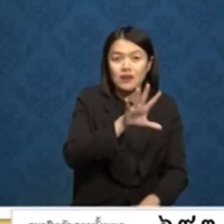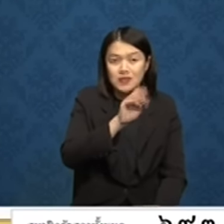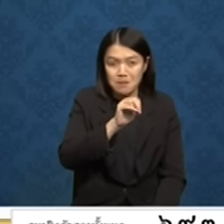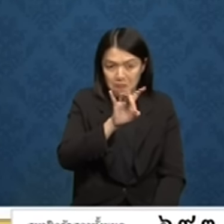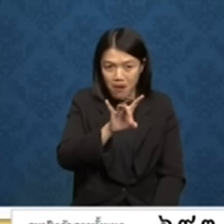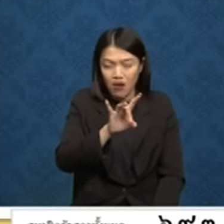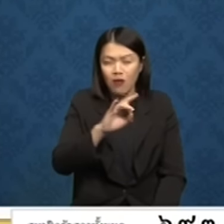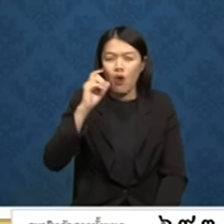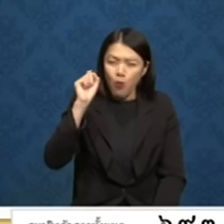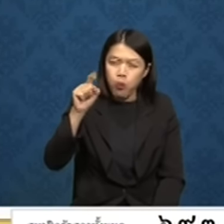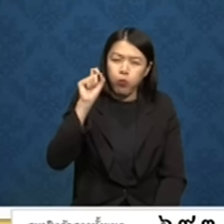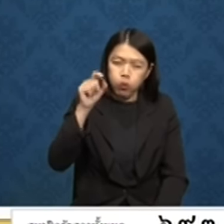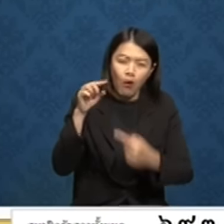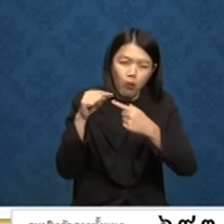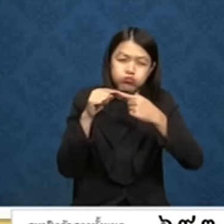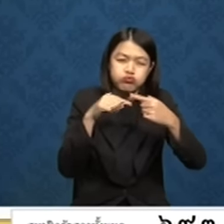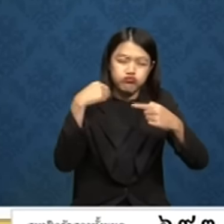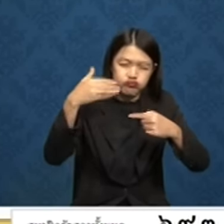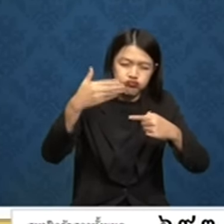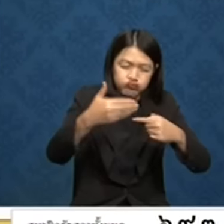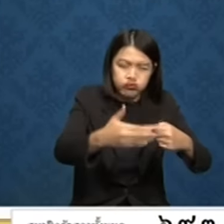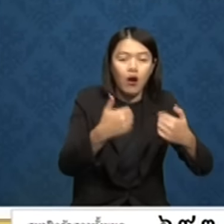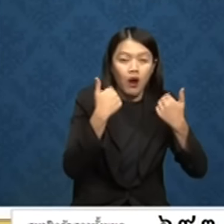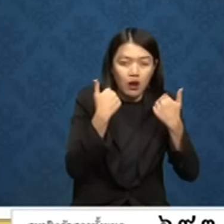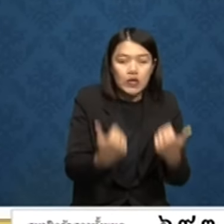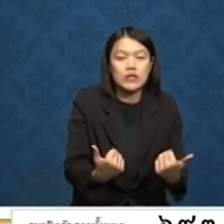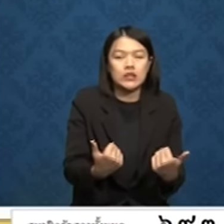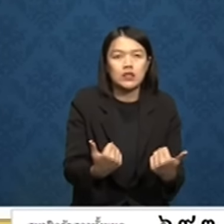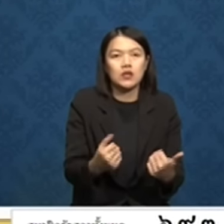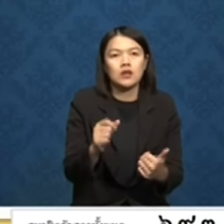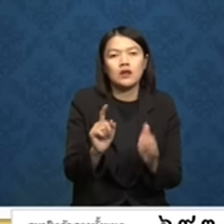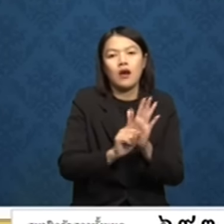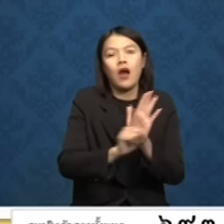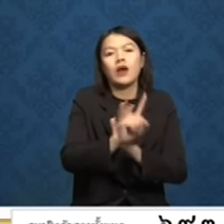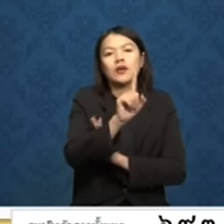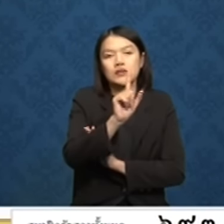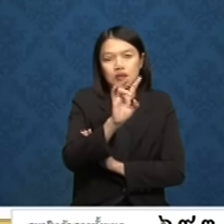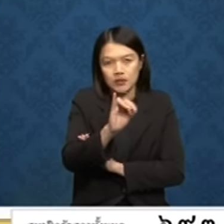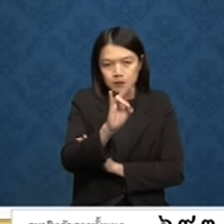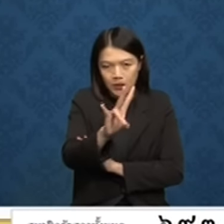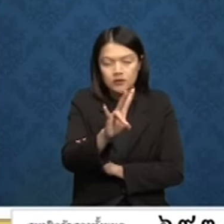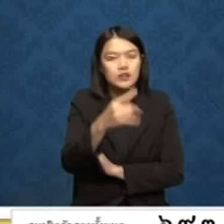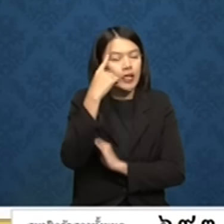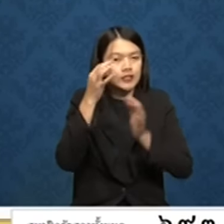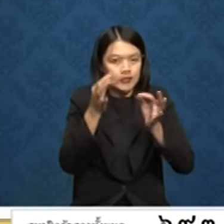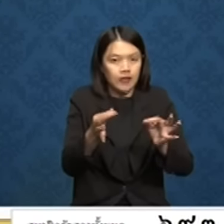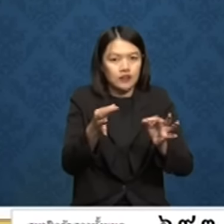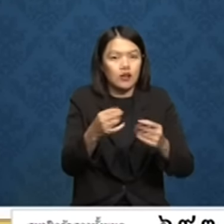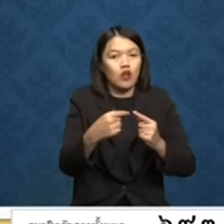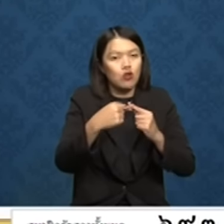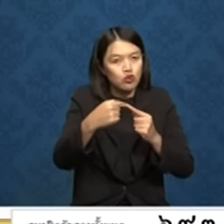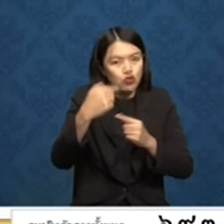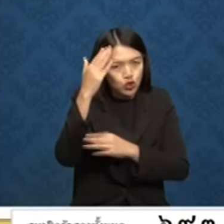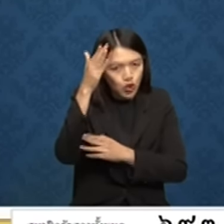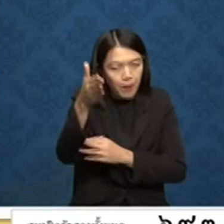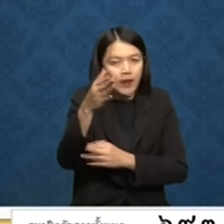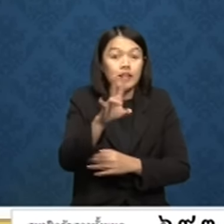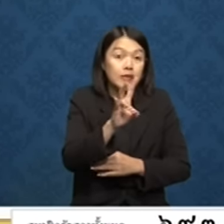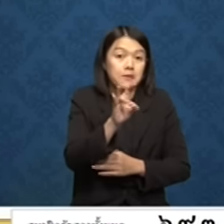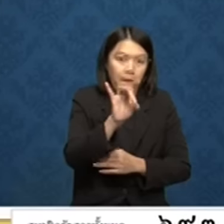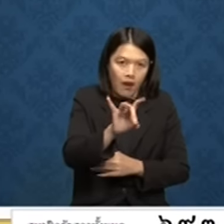นื่องฉุกเฉินต่อเนื่องต่อเนื่องต่อเนื่องต่อเนื่องมาจนทั้งถึงปัจจุบันเป็นครั้งที่77ท่านต้องตัดสินใจว่าครั้งต่อไปครั้งที่